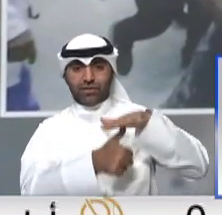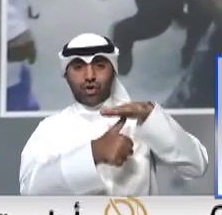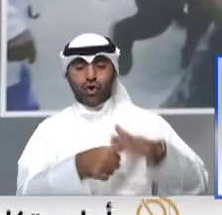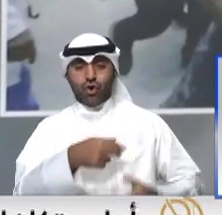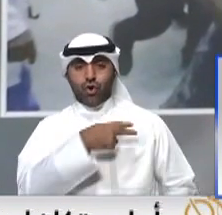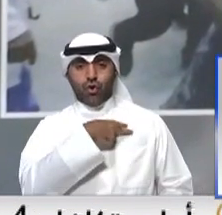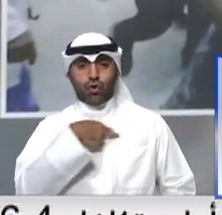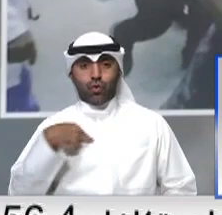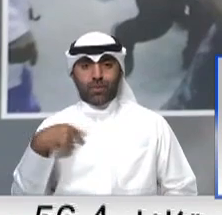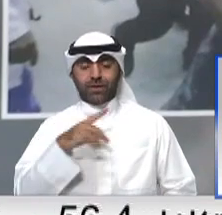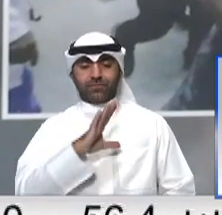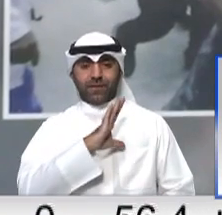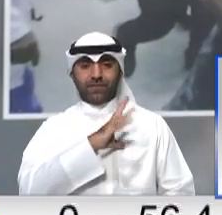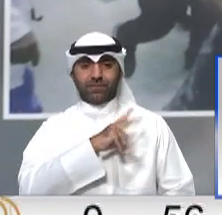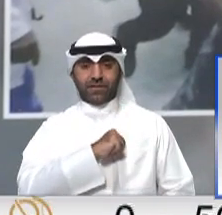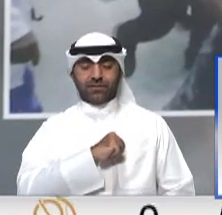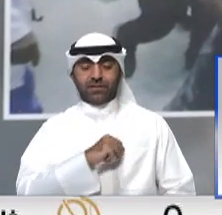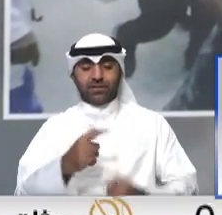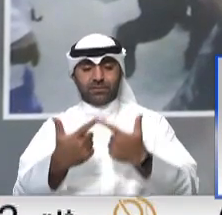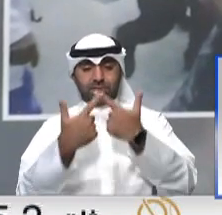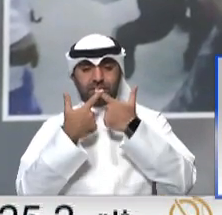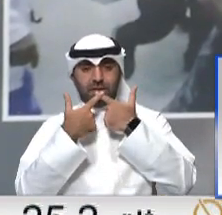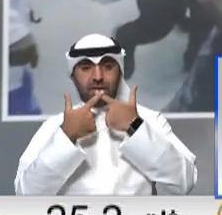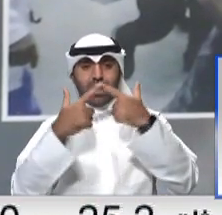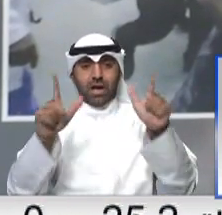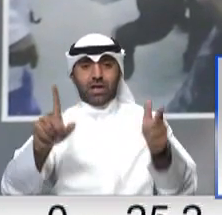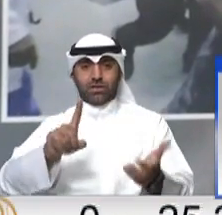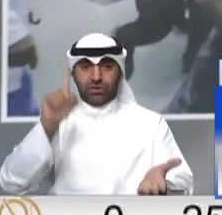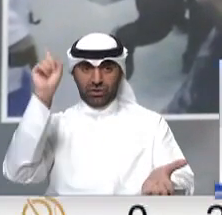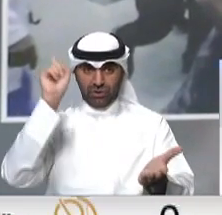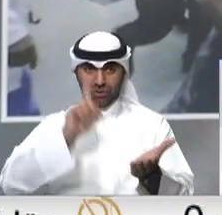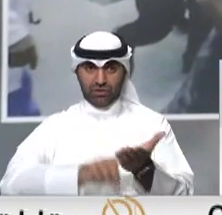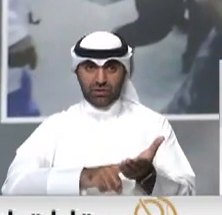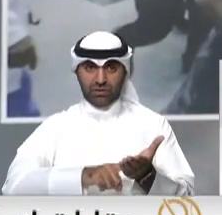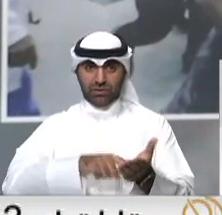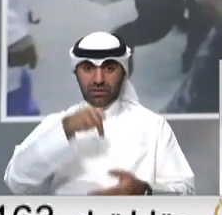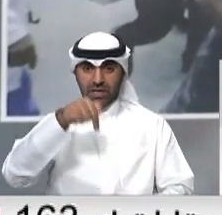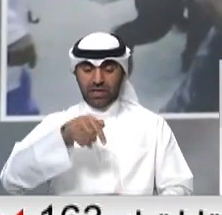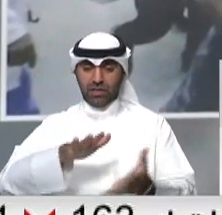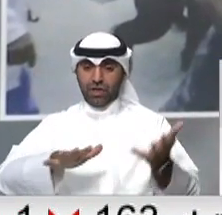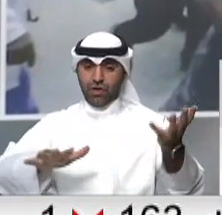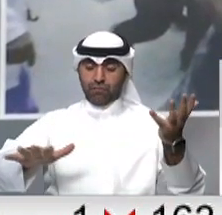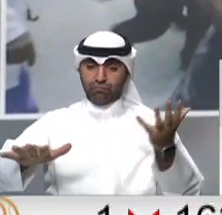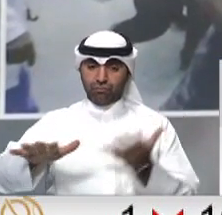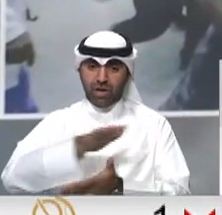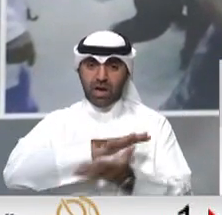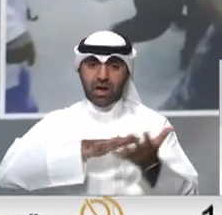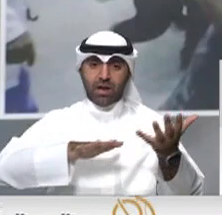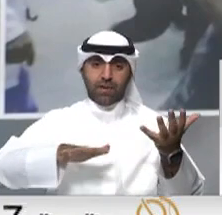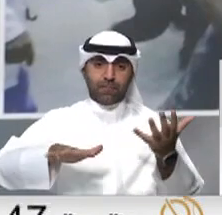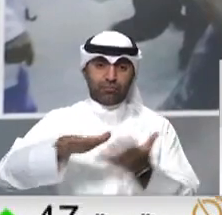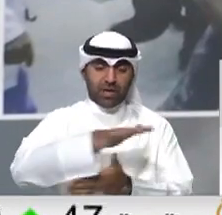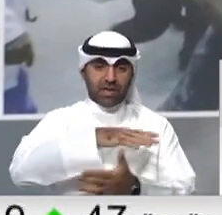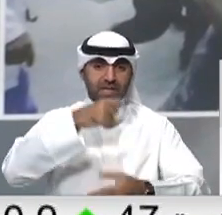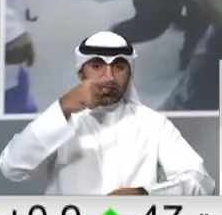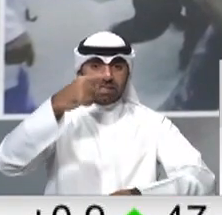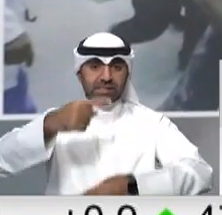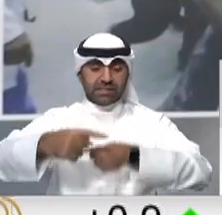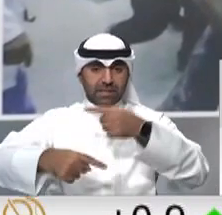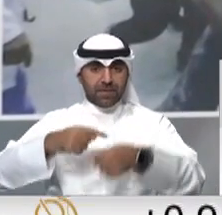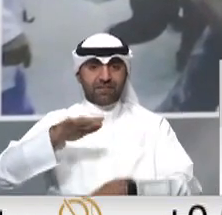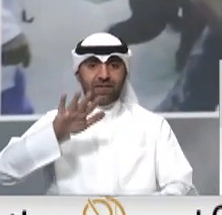كرم والجلزون ونور شمس ورام الله ونابلس وجنين والقدس والخليل وأريحة وبيت لحم